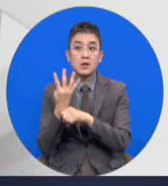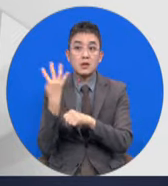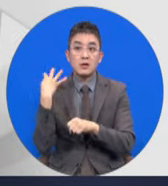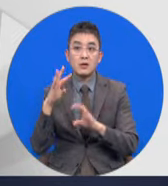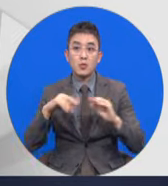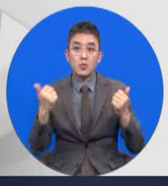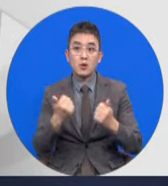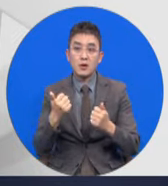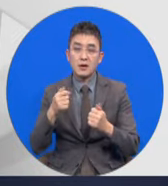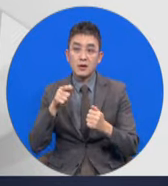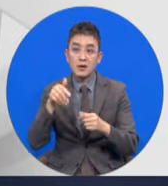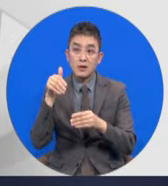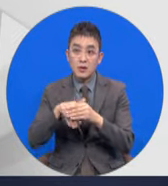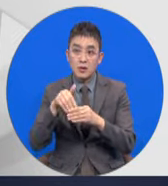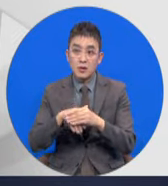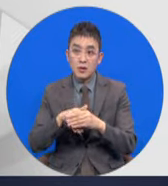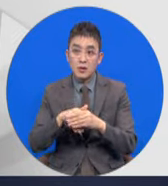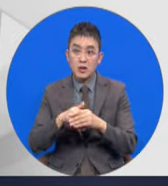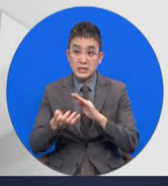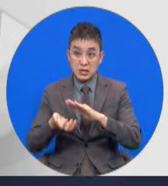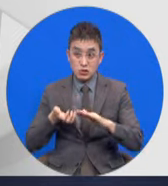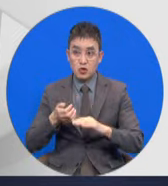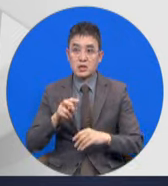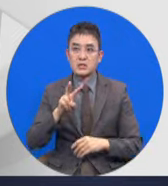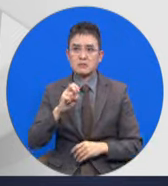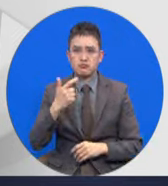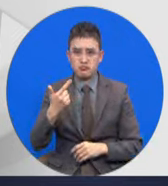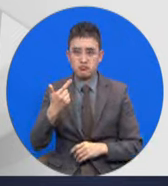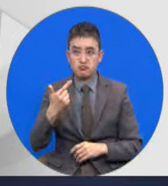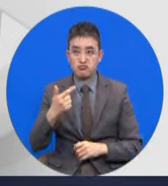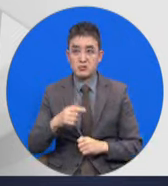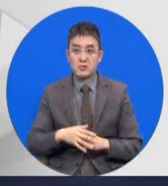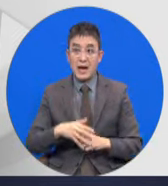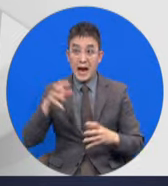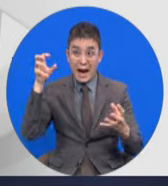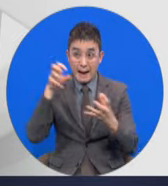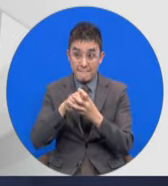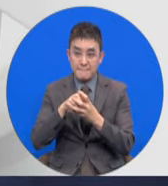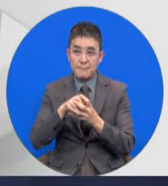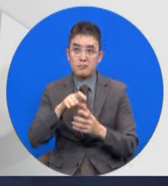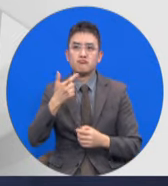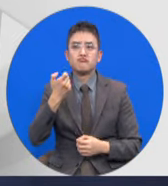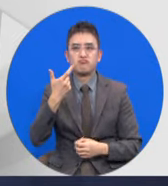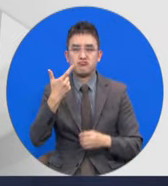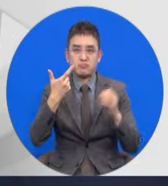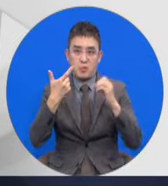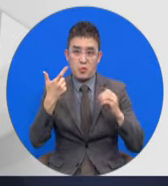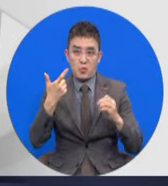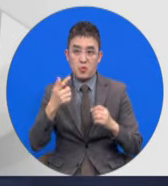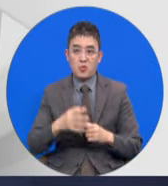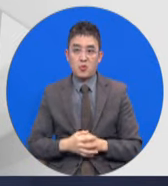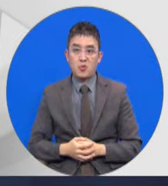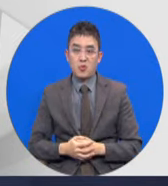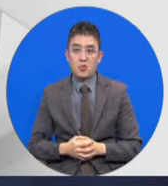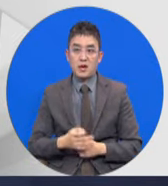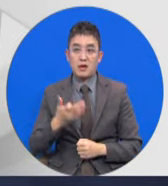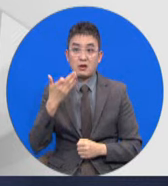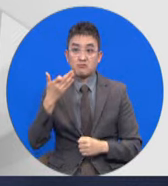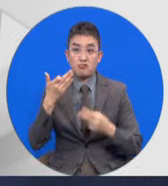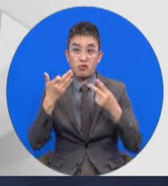사전 투표율이 26.69%였고요. 최종 투표율은 66.2%에 그쳤습니다. 그리고 그 지난 19대